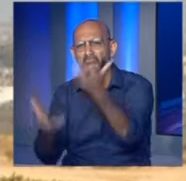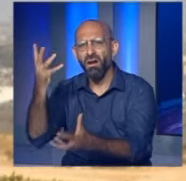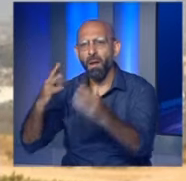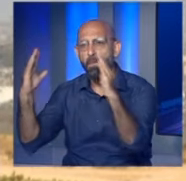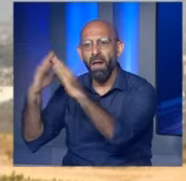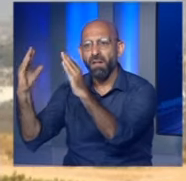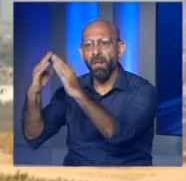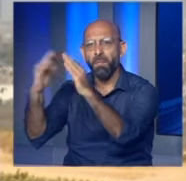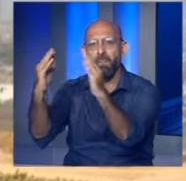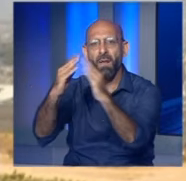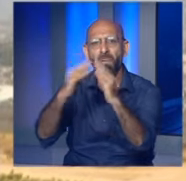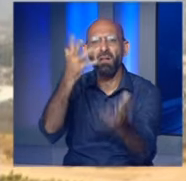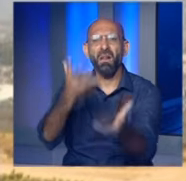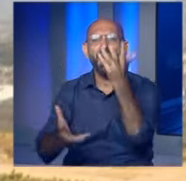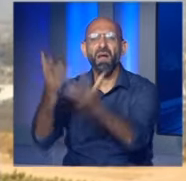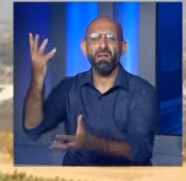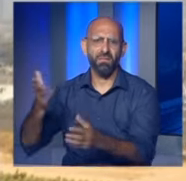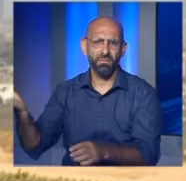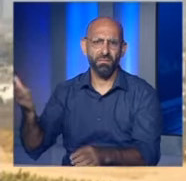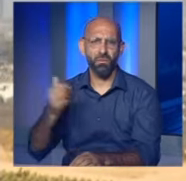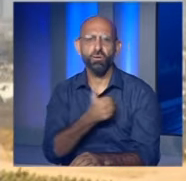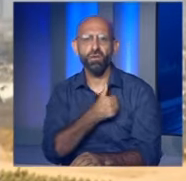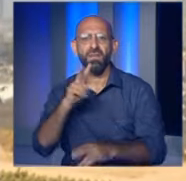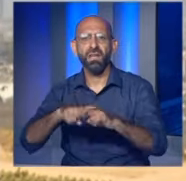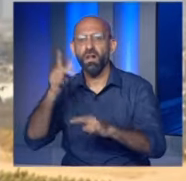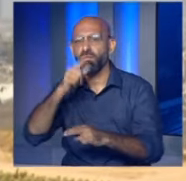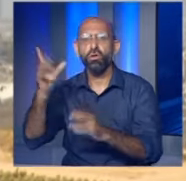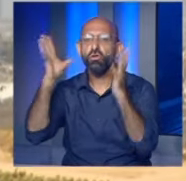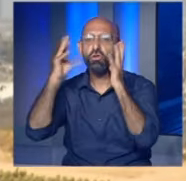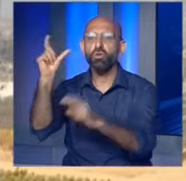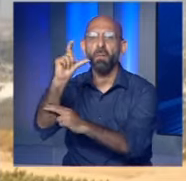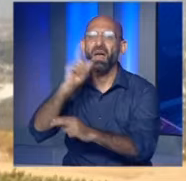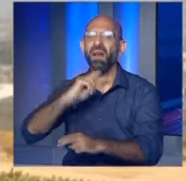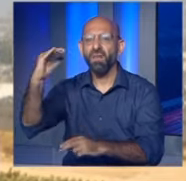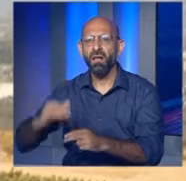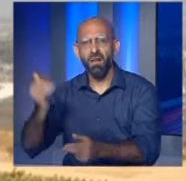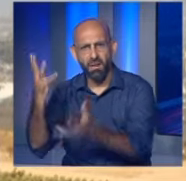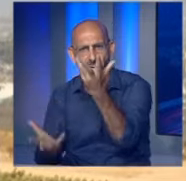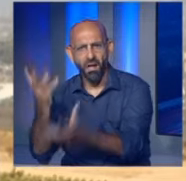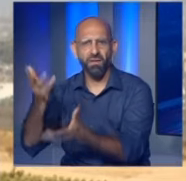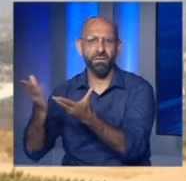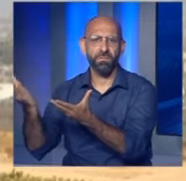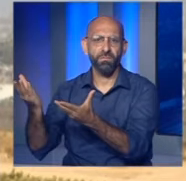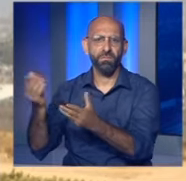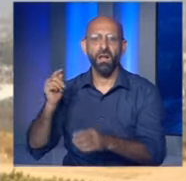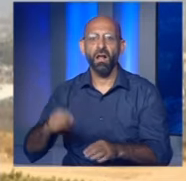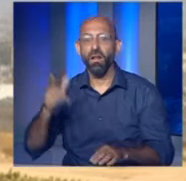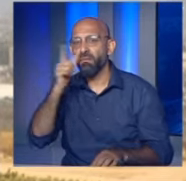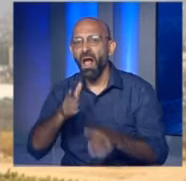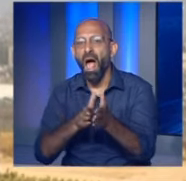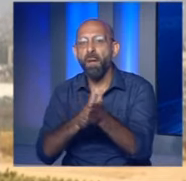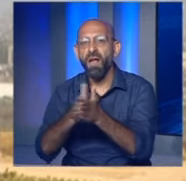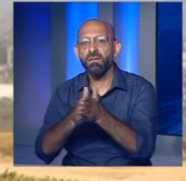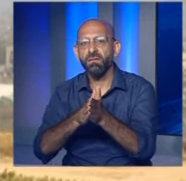فتحت نيرانها تجاه السكان ومنازلهم في حي الشجاعيه فيما احرقت القوات الاسرائيليه مسجد العوده في رفح واعلنت